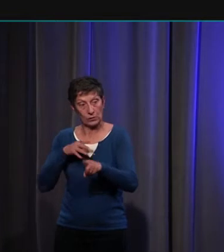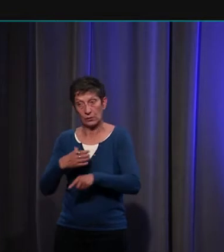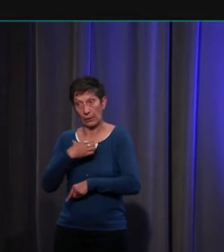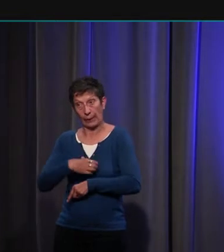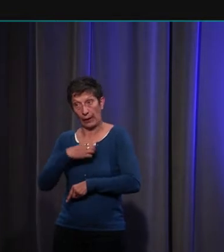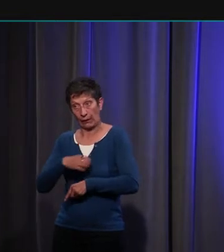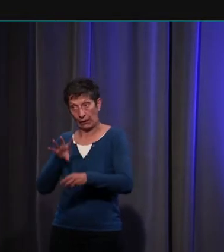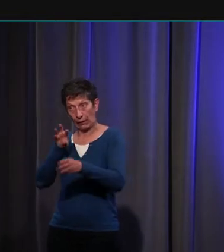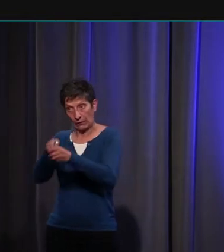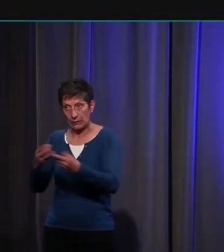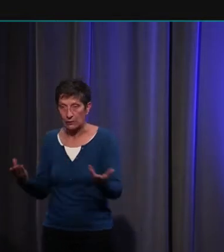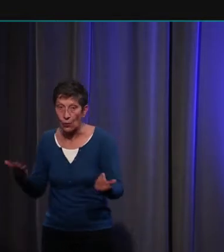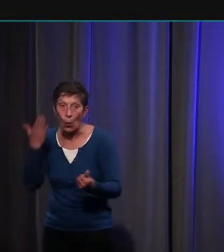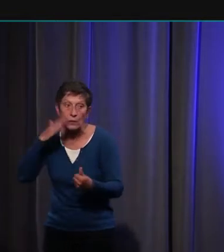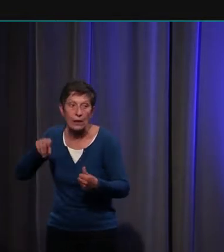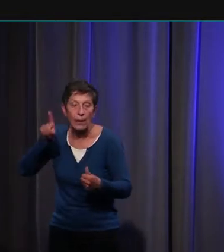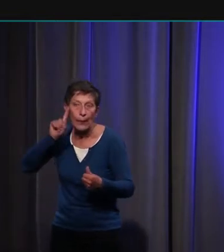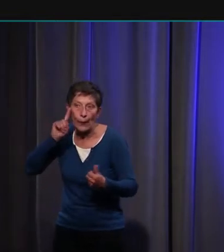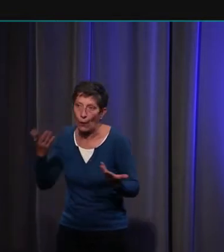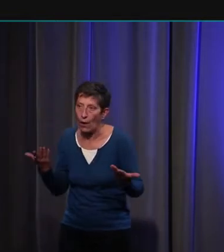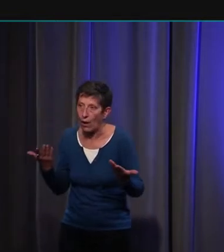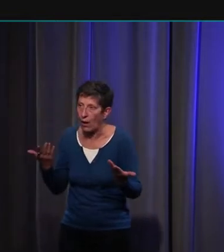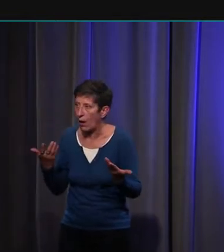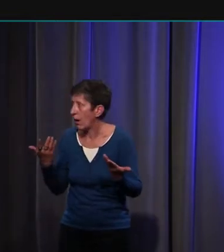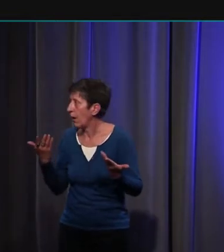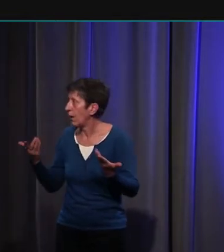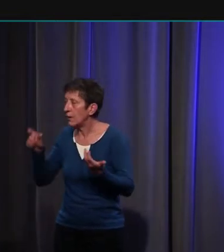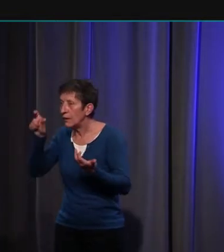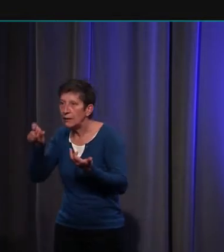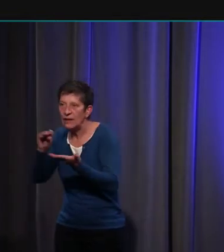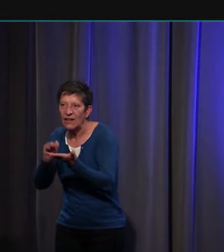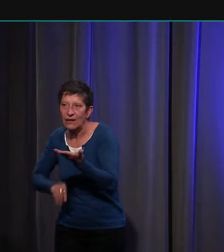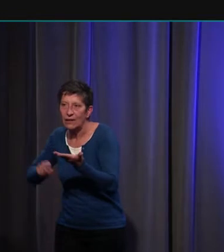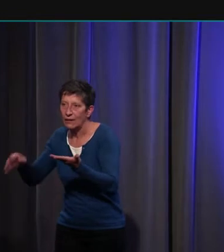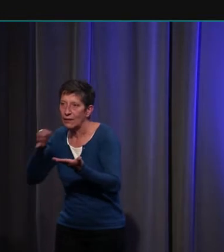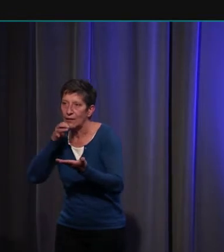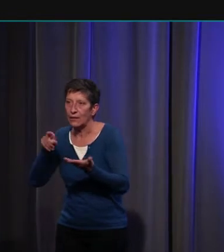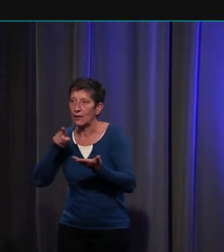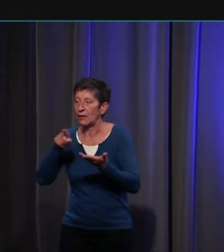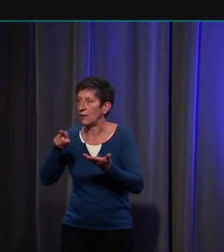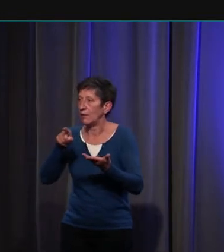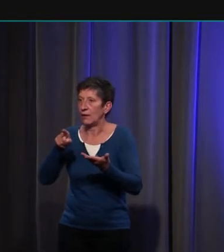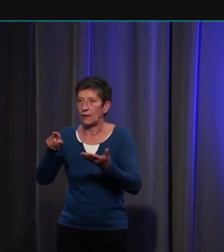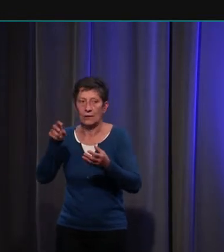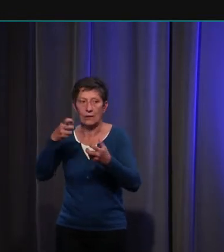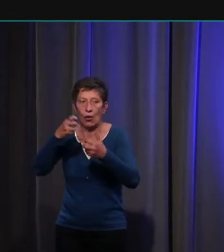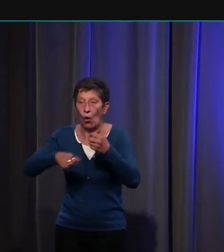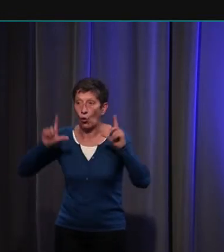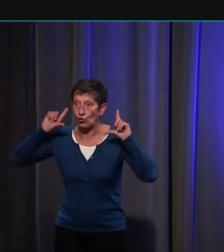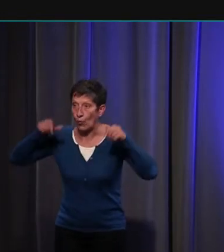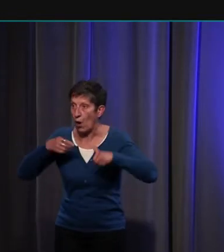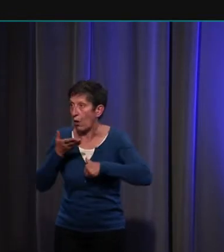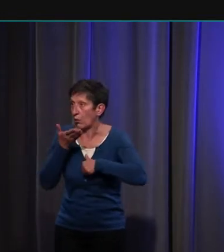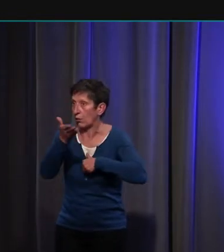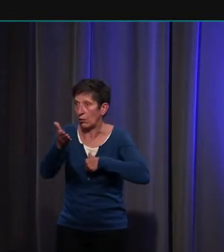parce qu'il ya un chroniqueur français qui dit qu'il s'approchait trop près de l'enceinte de la roche aux moines et qu' il s'est pris un carreau d'arbalète